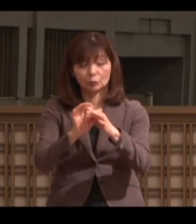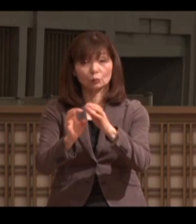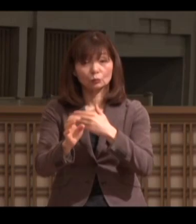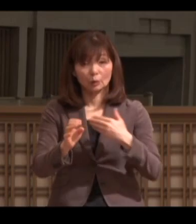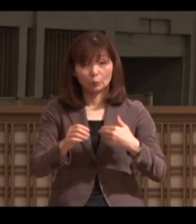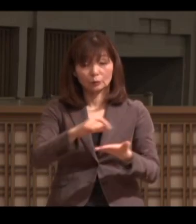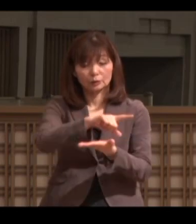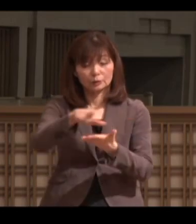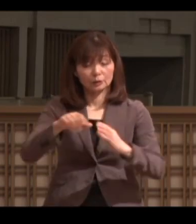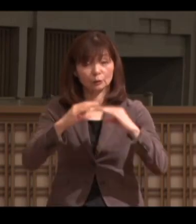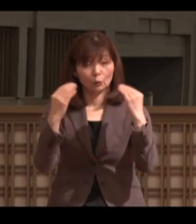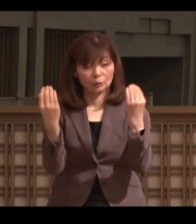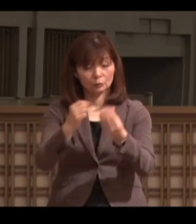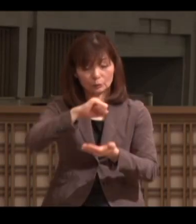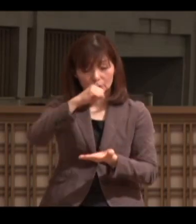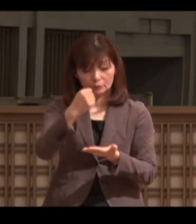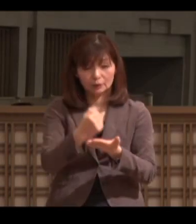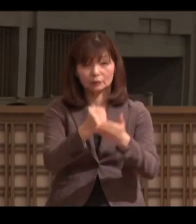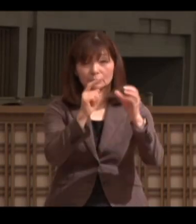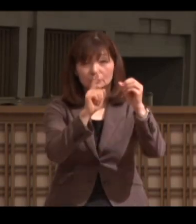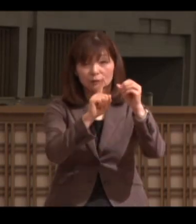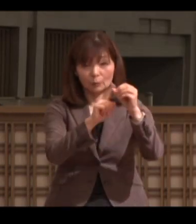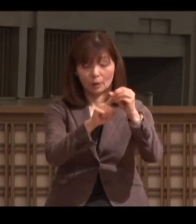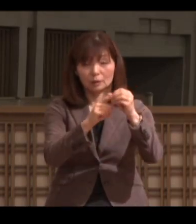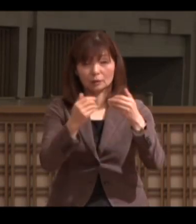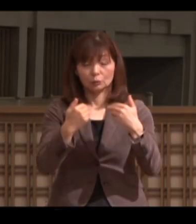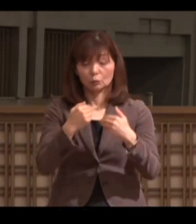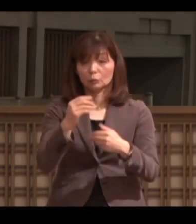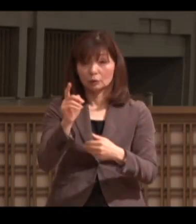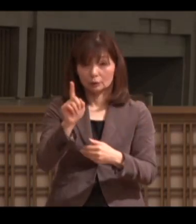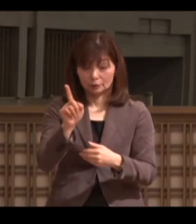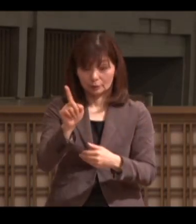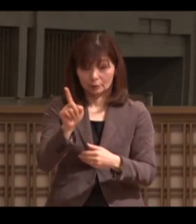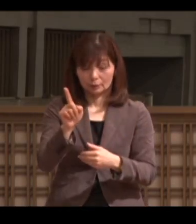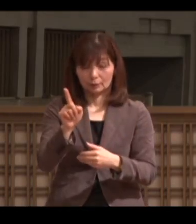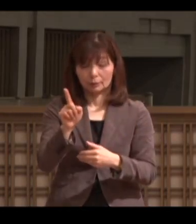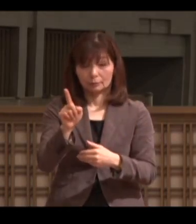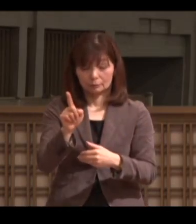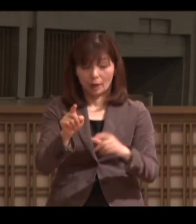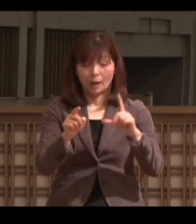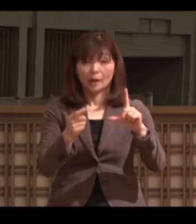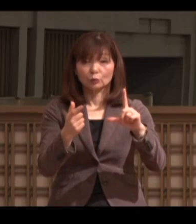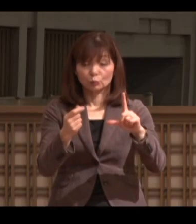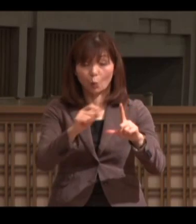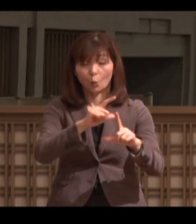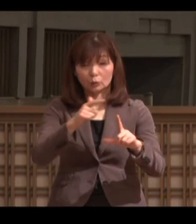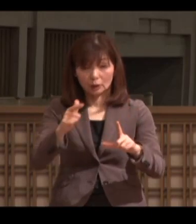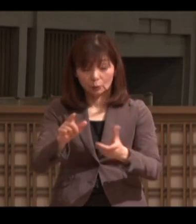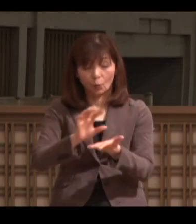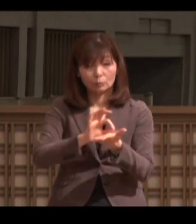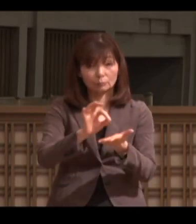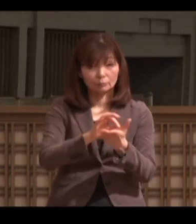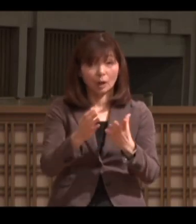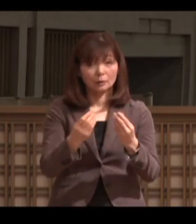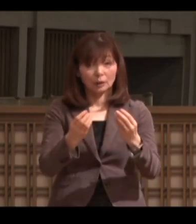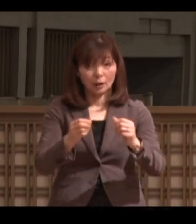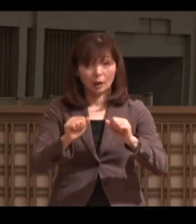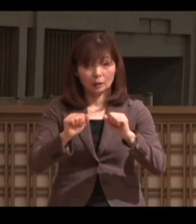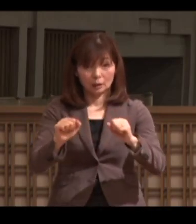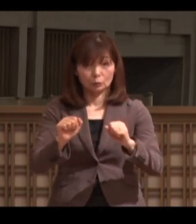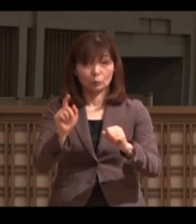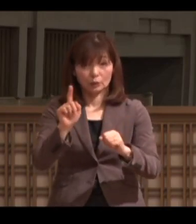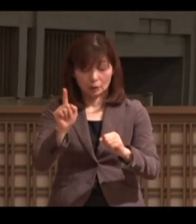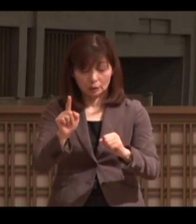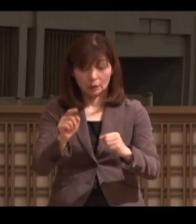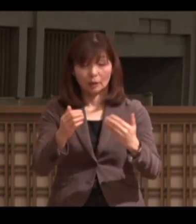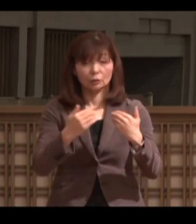地域のコミュニティを実現するためにはですね何がいるかまこういったエルもなどを利用しながらも何をするか何がいる